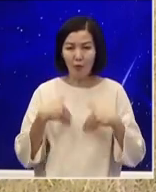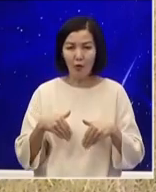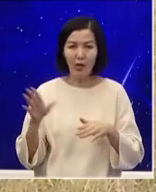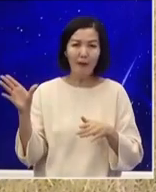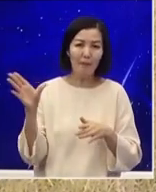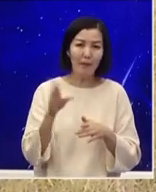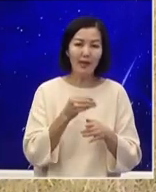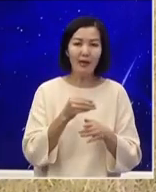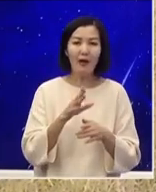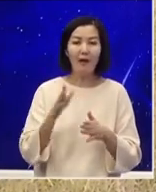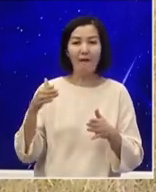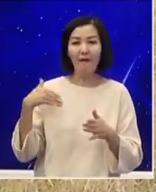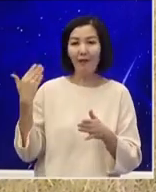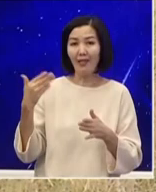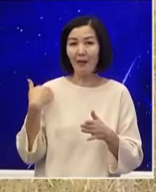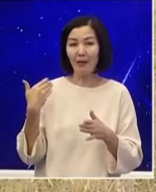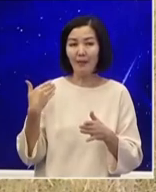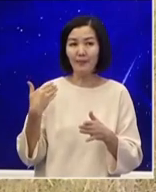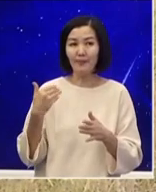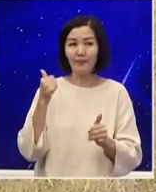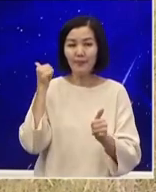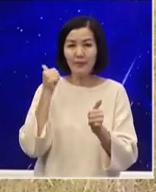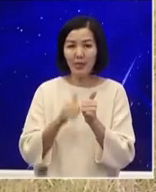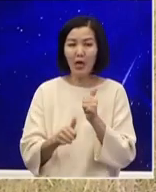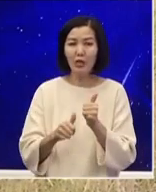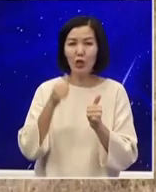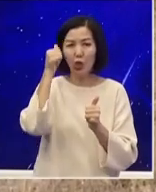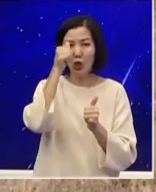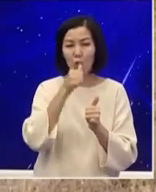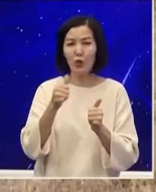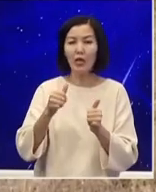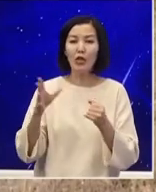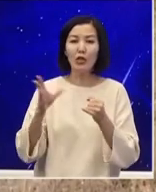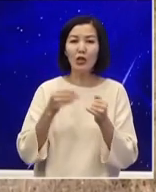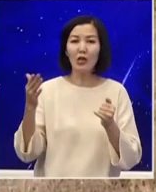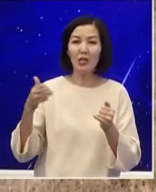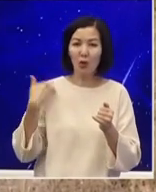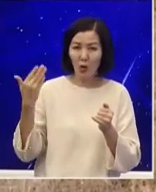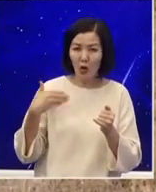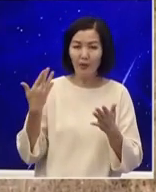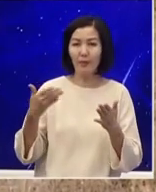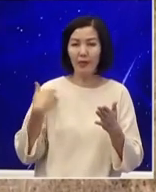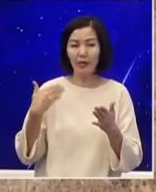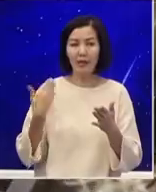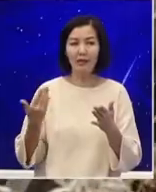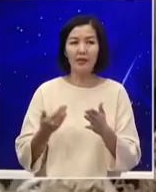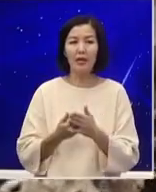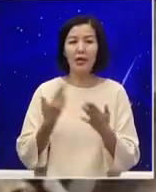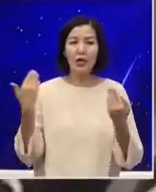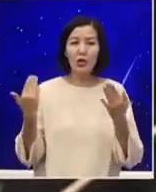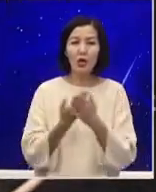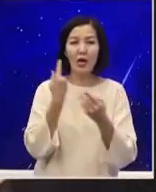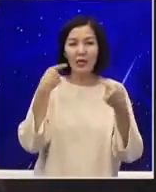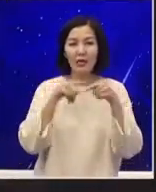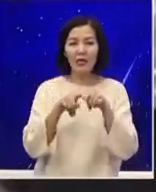бәрі қайтадан жерге қайтады, бұл жер жылдан жылға құнарлана береді. Тұқым Голландиядан әкелінген техникамен себілген. Жаңа технология